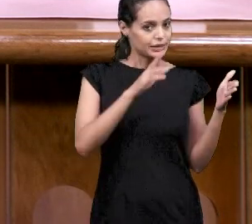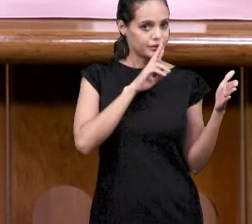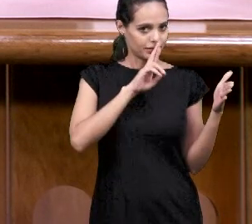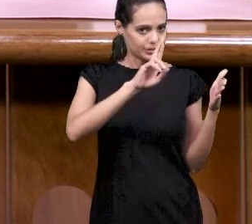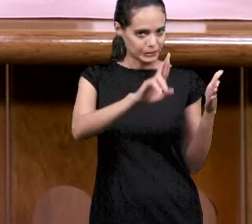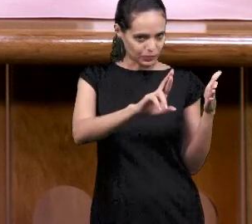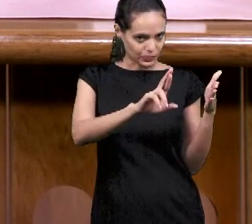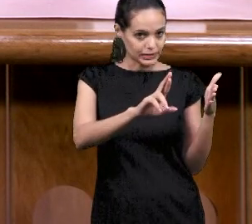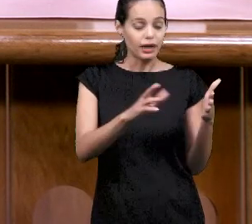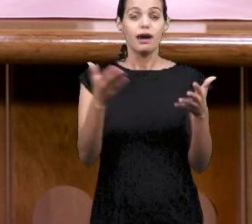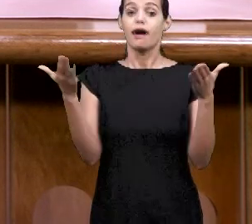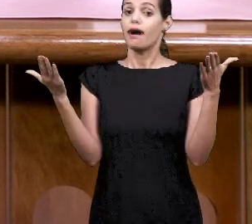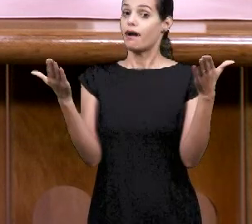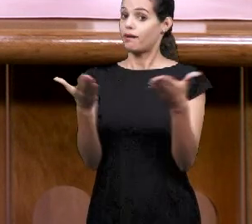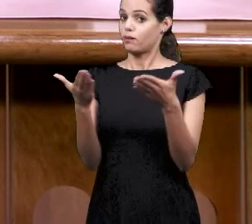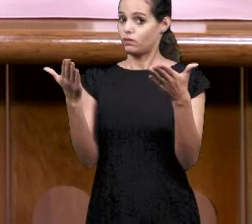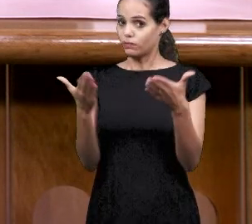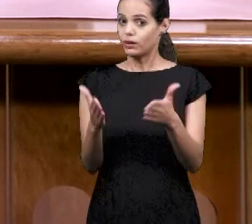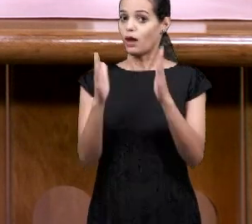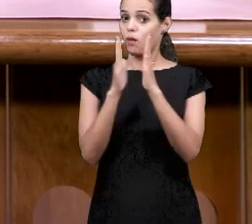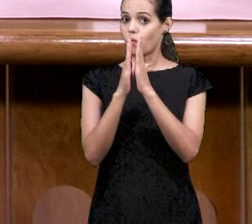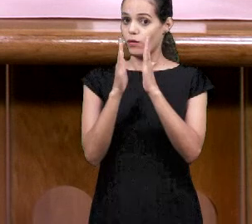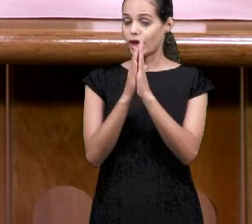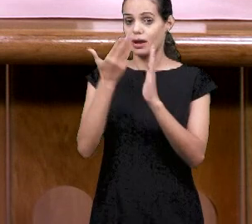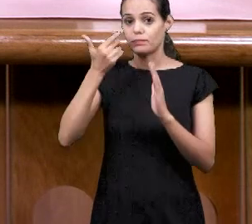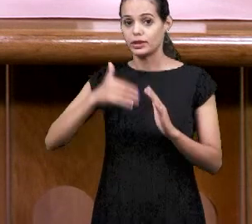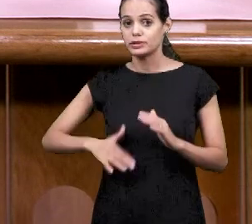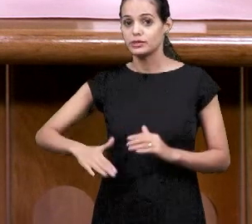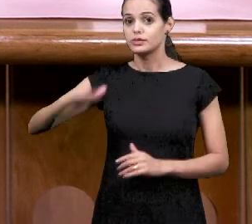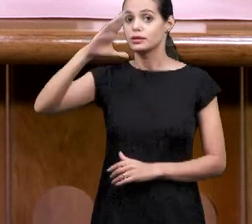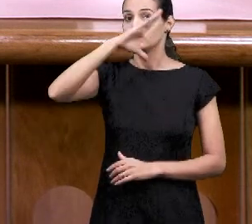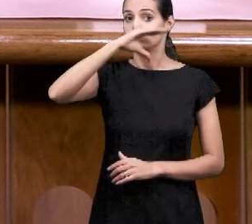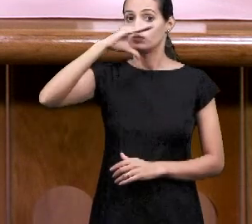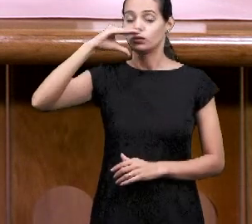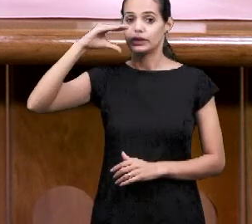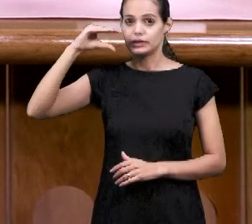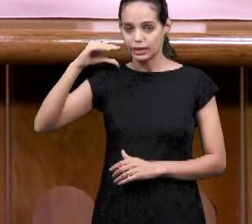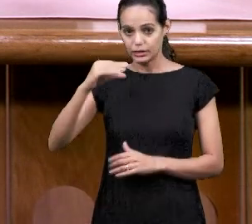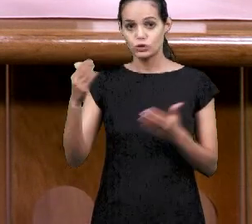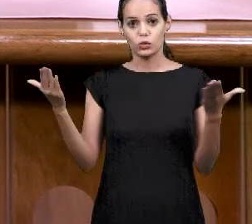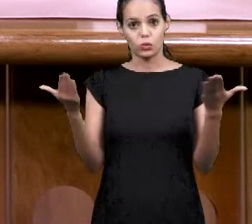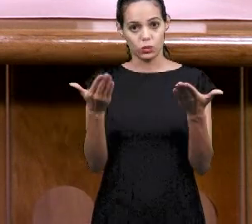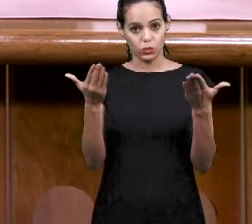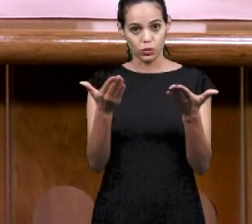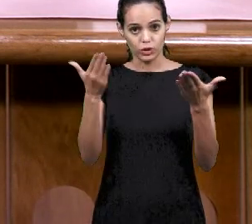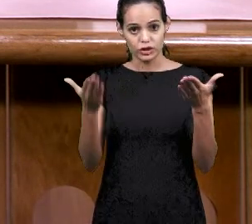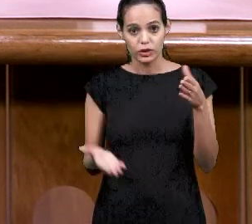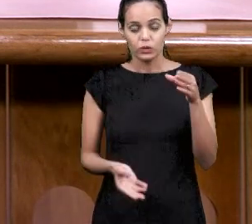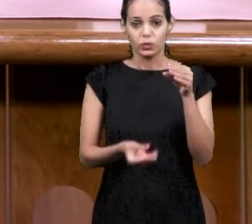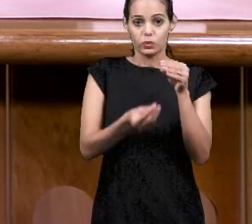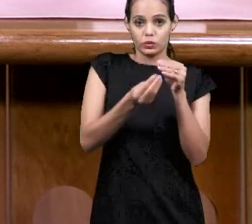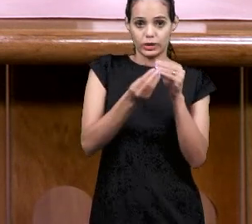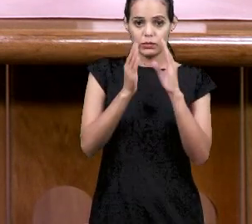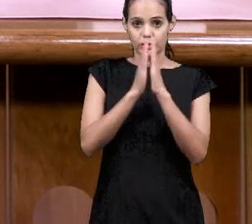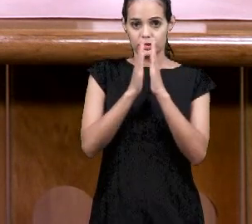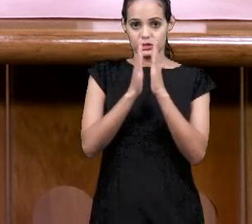sa rencontre avec le Sauveur. Et la paix du Seigneur Jésus.